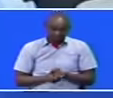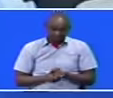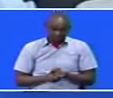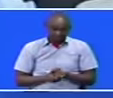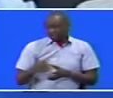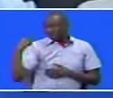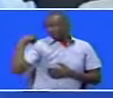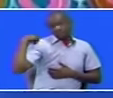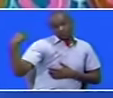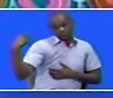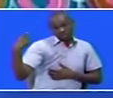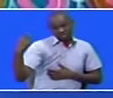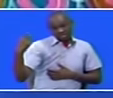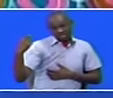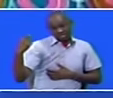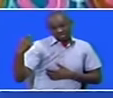Juzi,